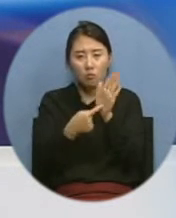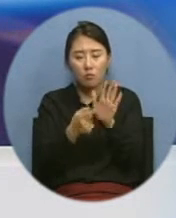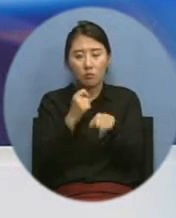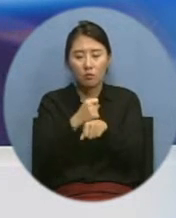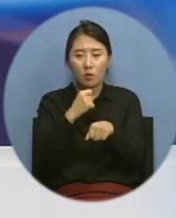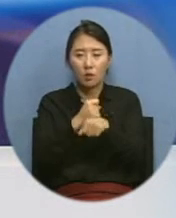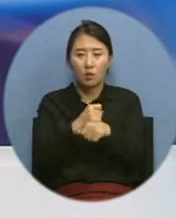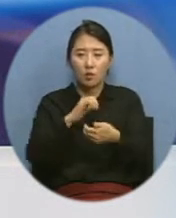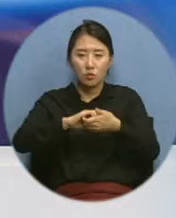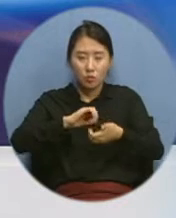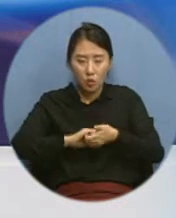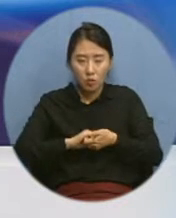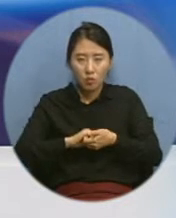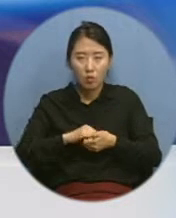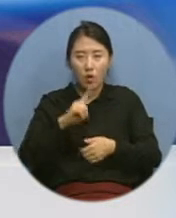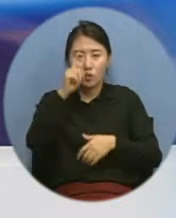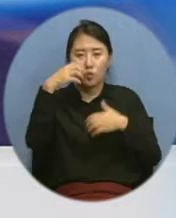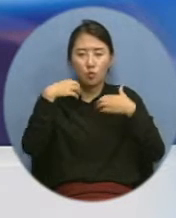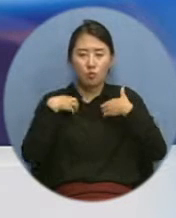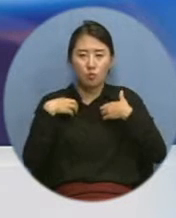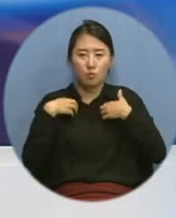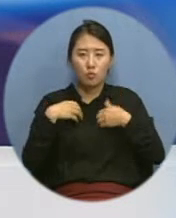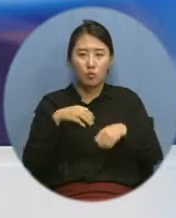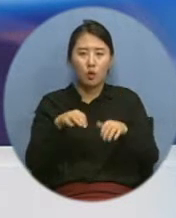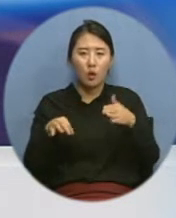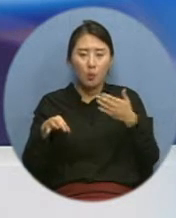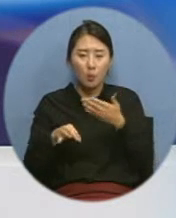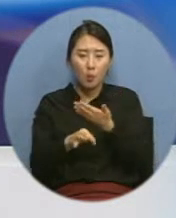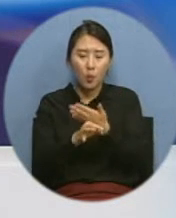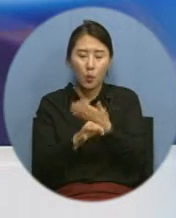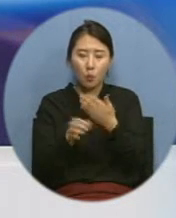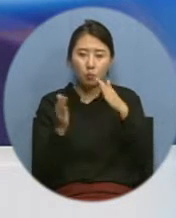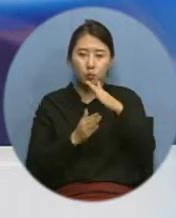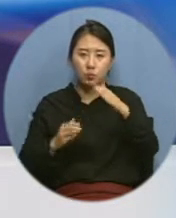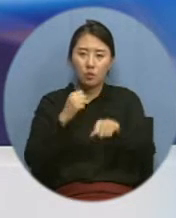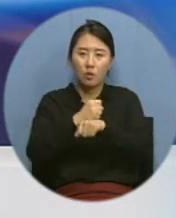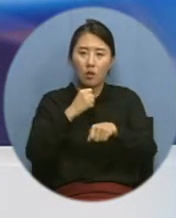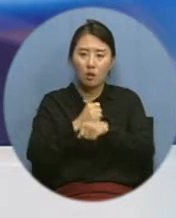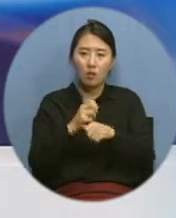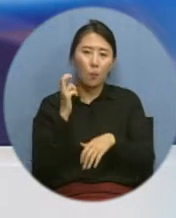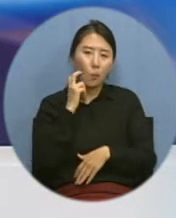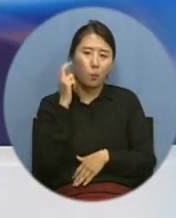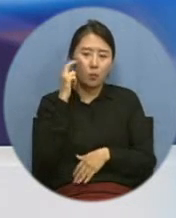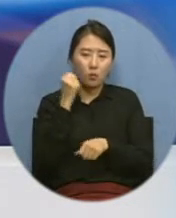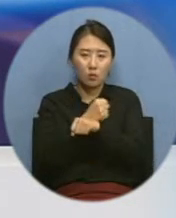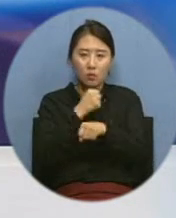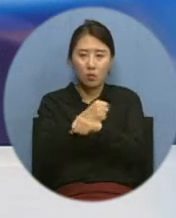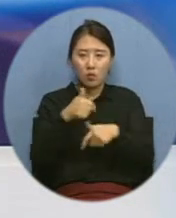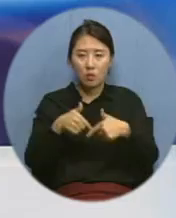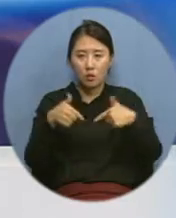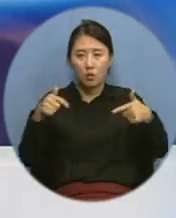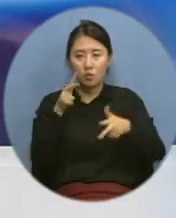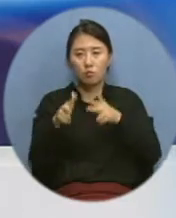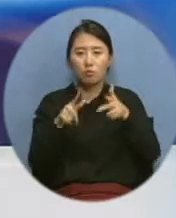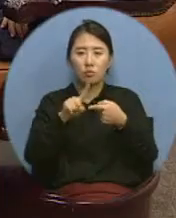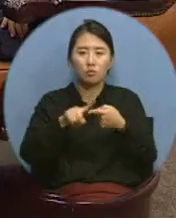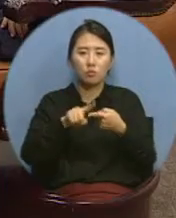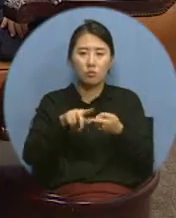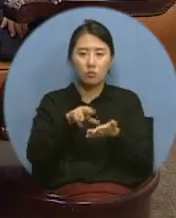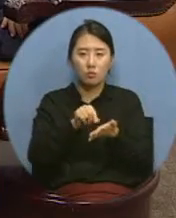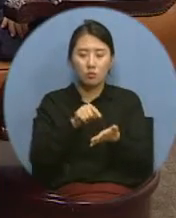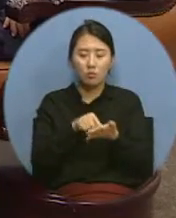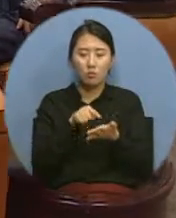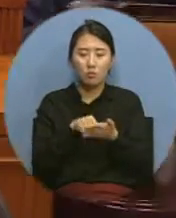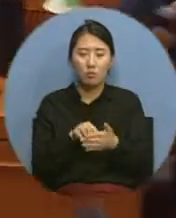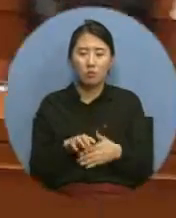정무 위원회에서는 정보기관의 비정규직 고용 문제 포털에서 법적 문제 등을 질타 했읍니다 박미영 기자 입니다